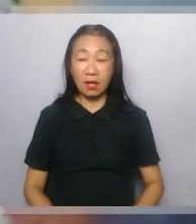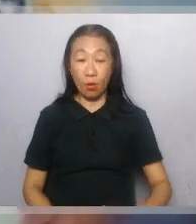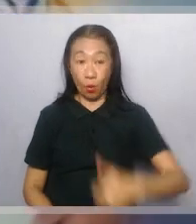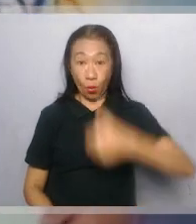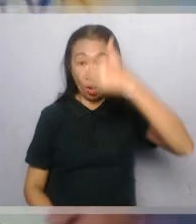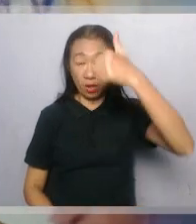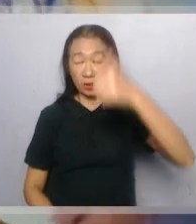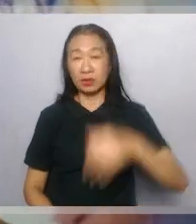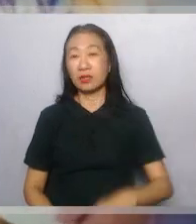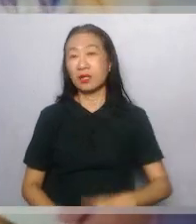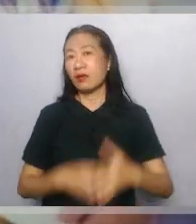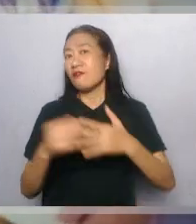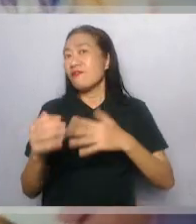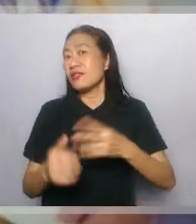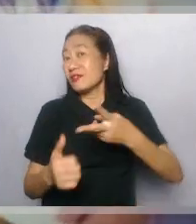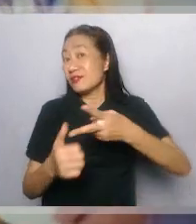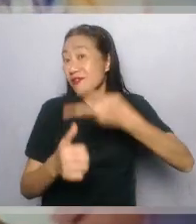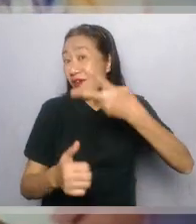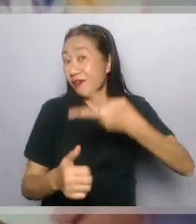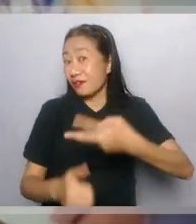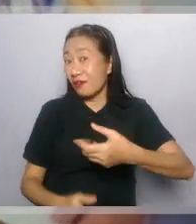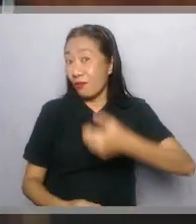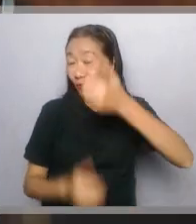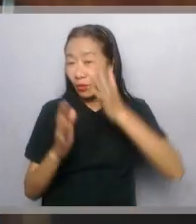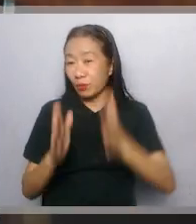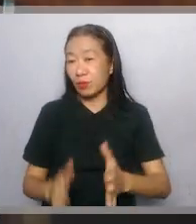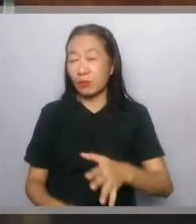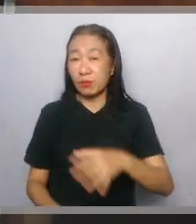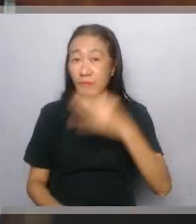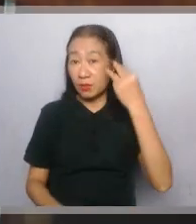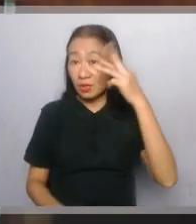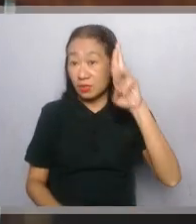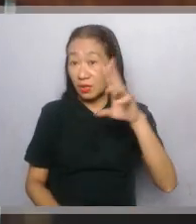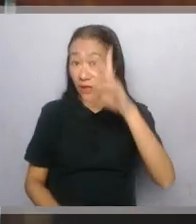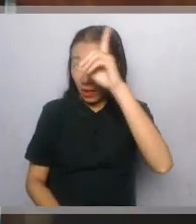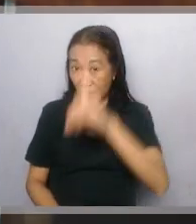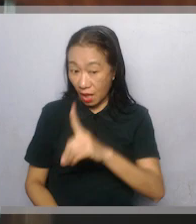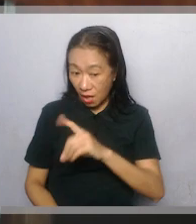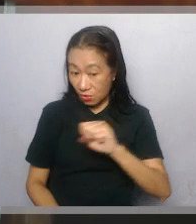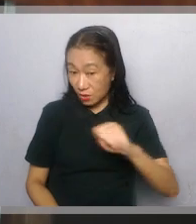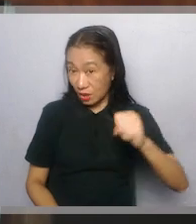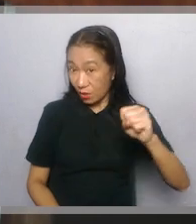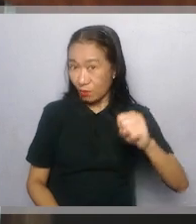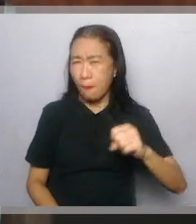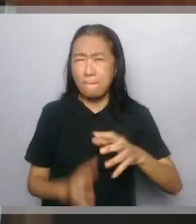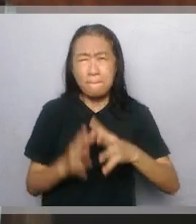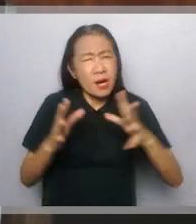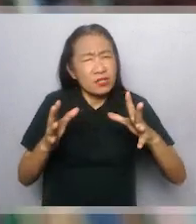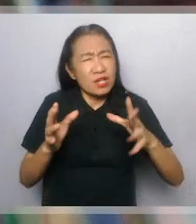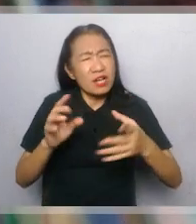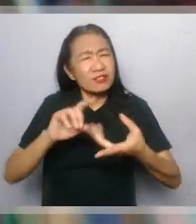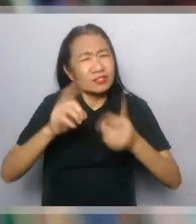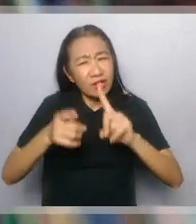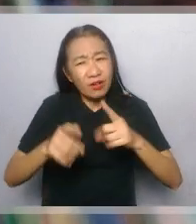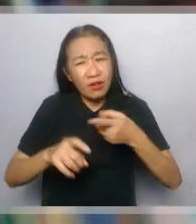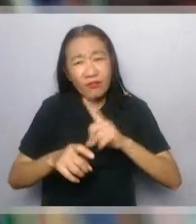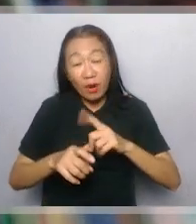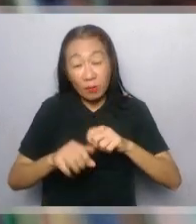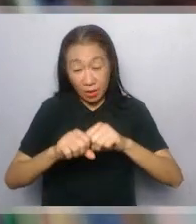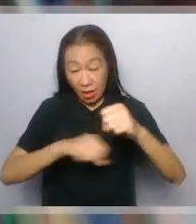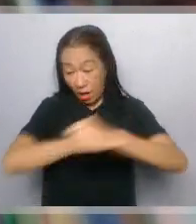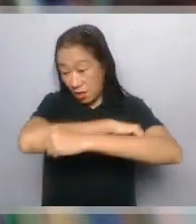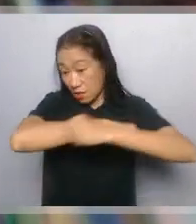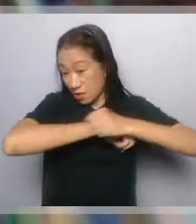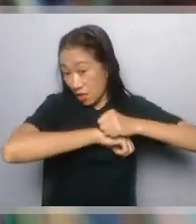na nanalo siya ng kahit second runner-up, Mr. Down Syndrome, ang laki na ng kanyang pinagbago. Dahil from the